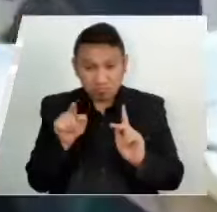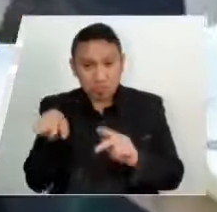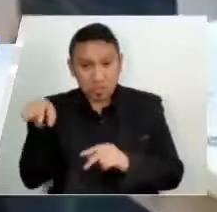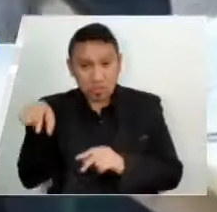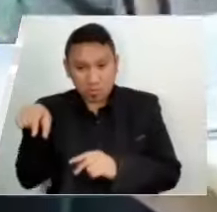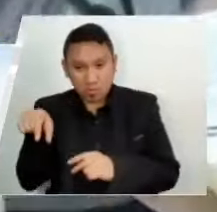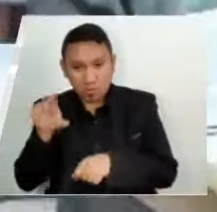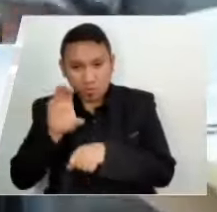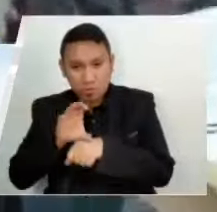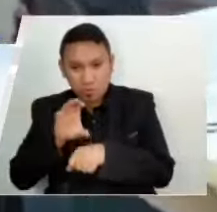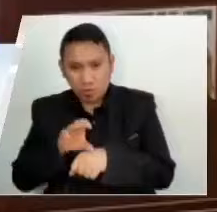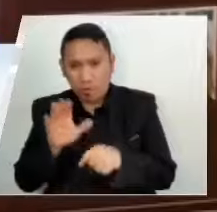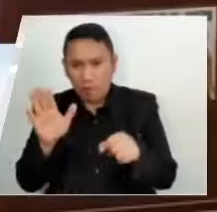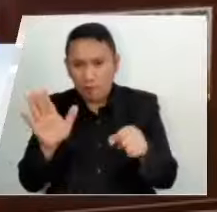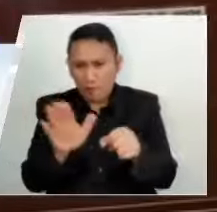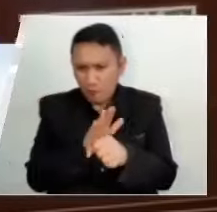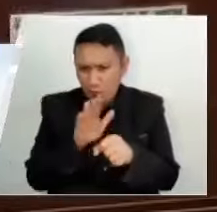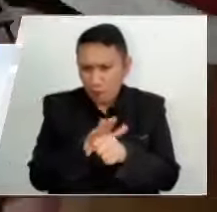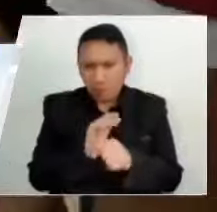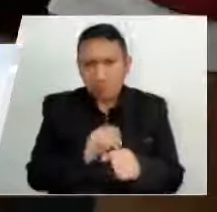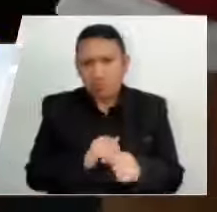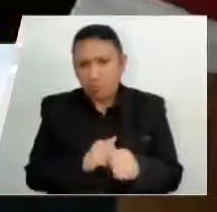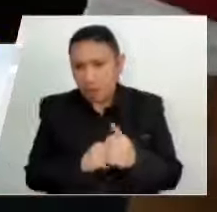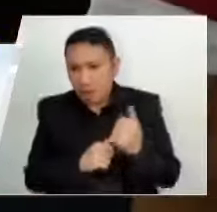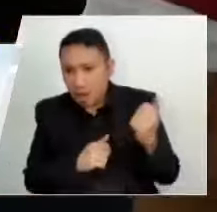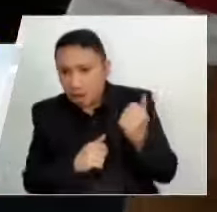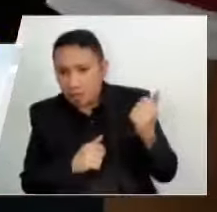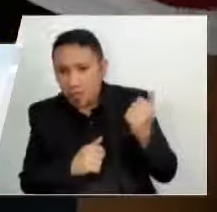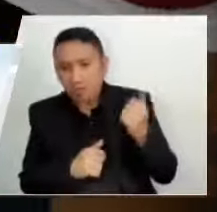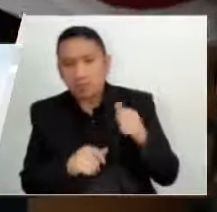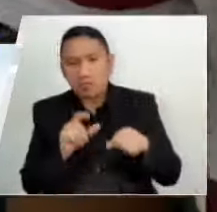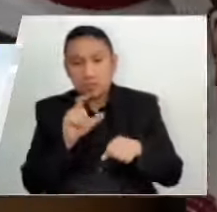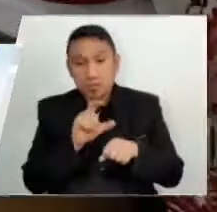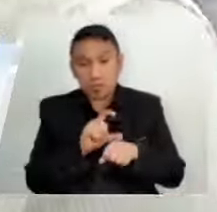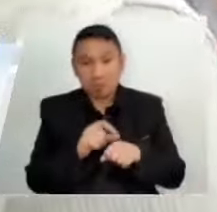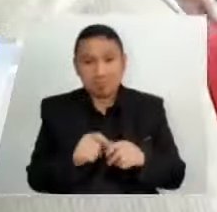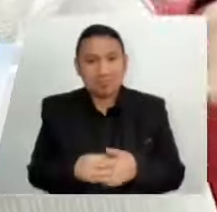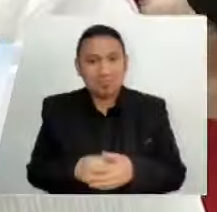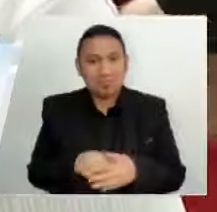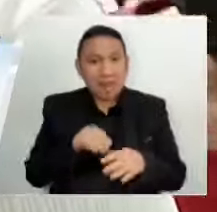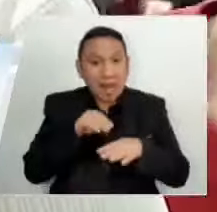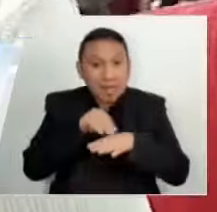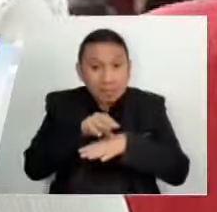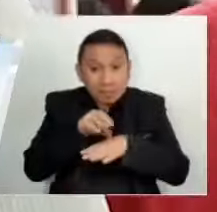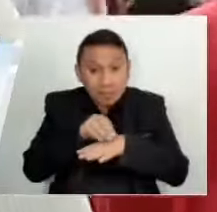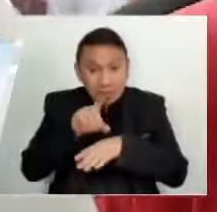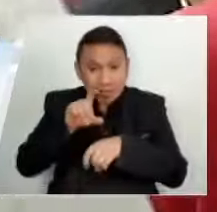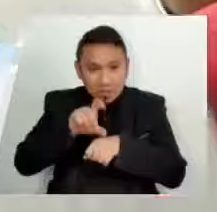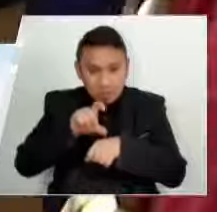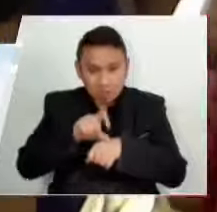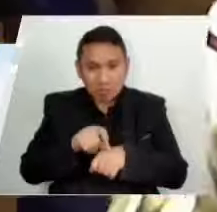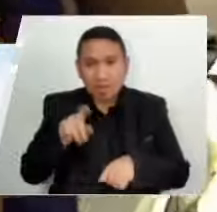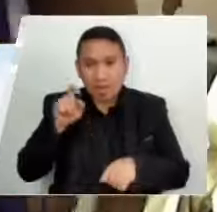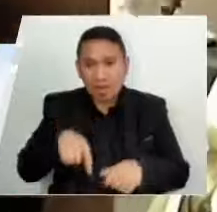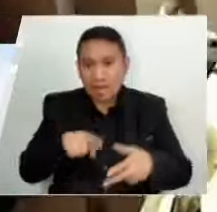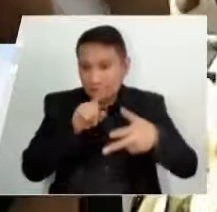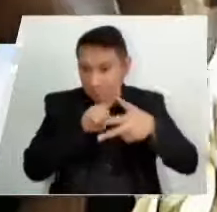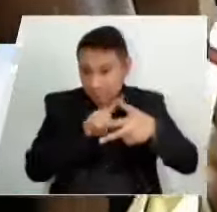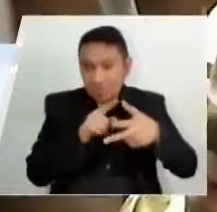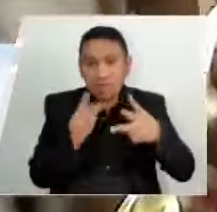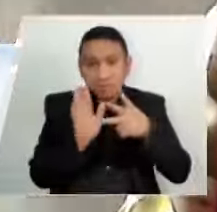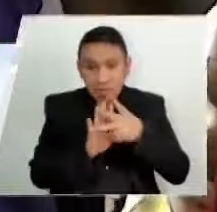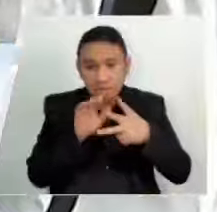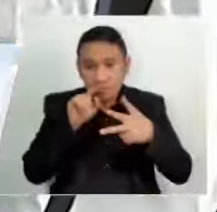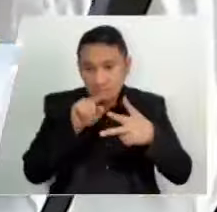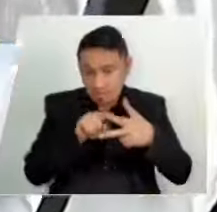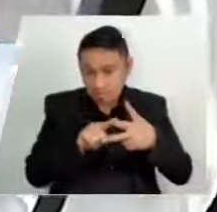mga deboto ang iba pang simbahan sa probinsya. Payo ng simbahan ngayong Kuwaresma, gawin ang 3M, magdasal, mag-ayuno at